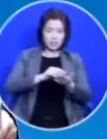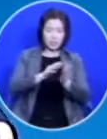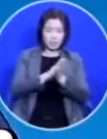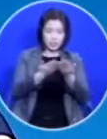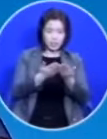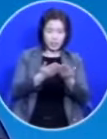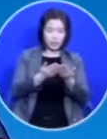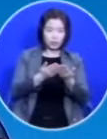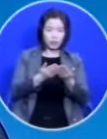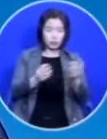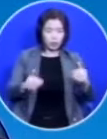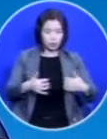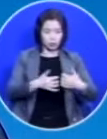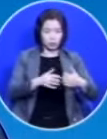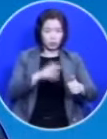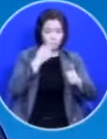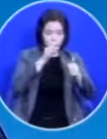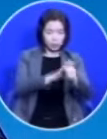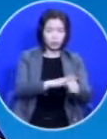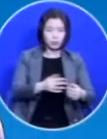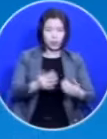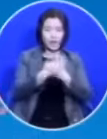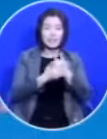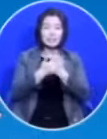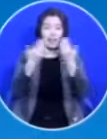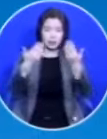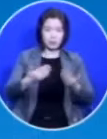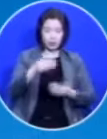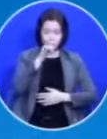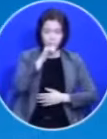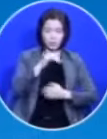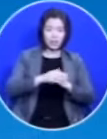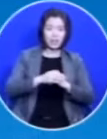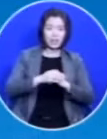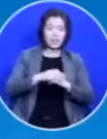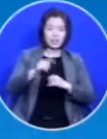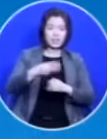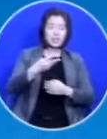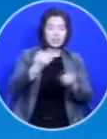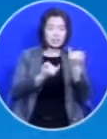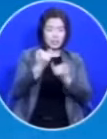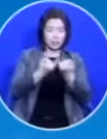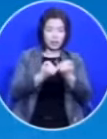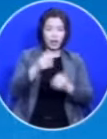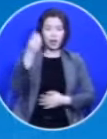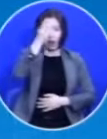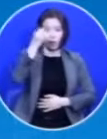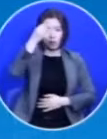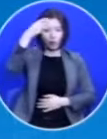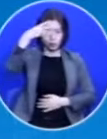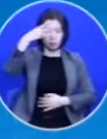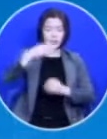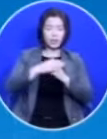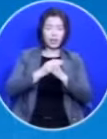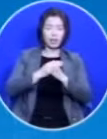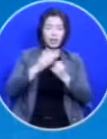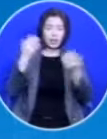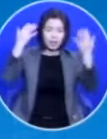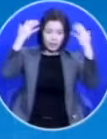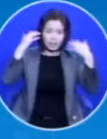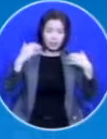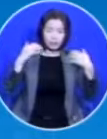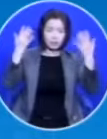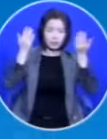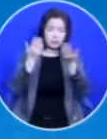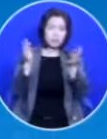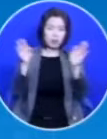도전과 은혜를 받습니다이 케이티 데이비스가 고삼때 여름방학 끝난